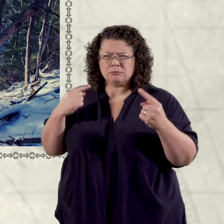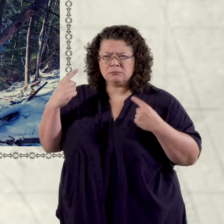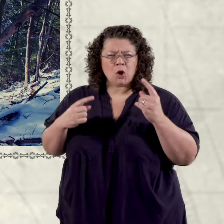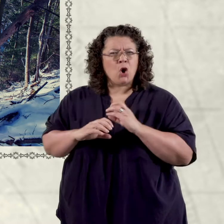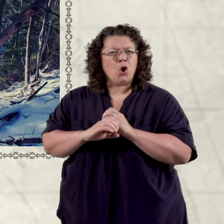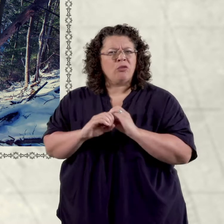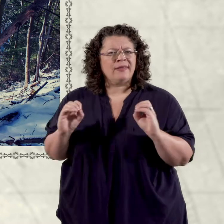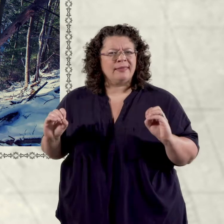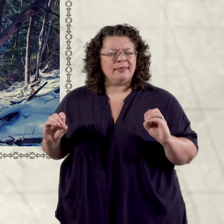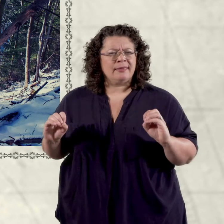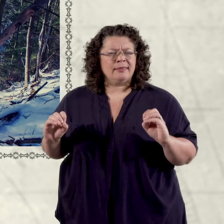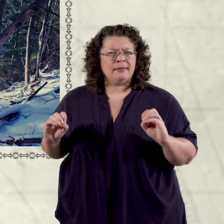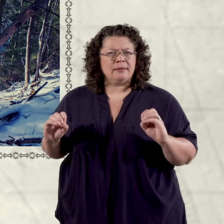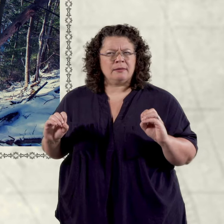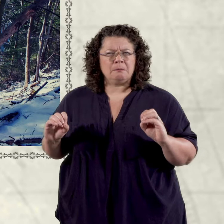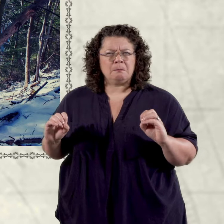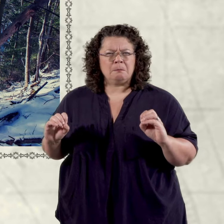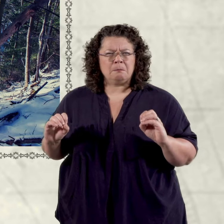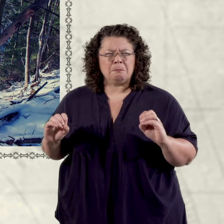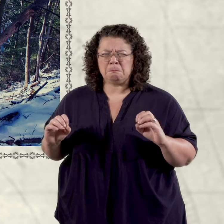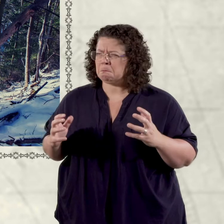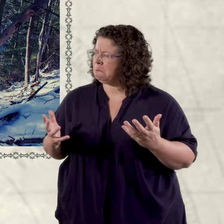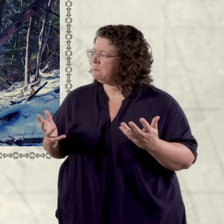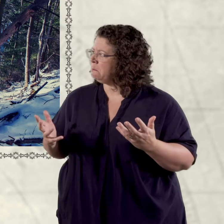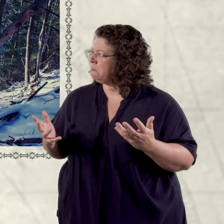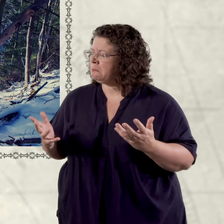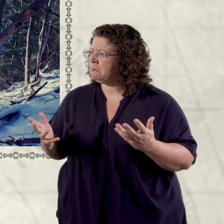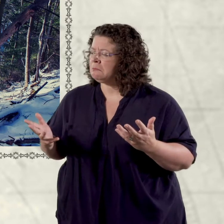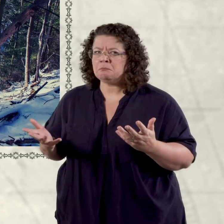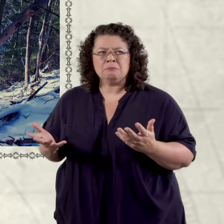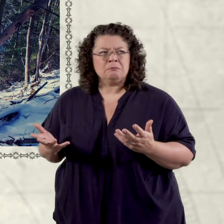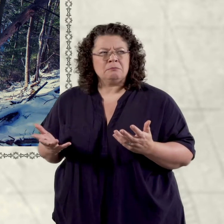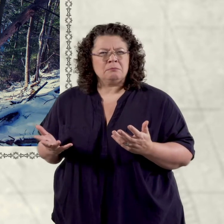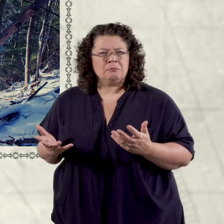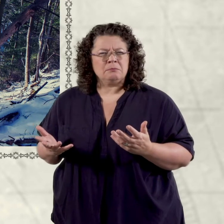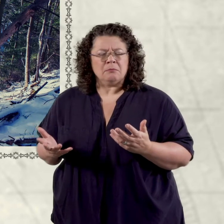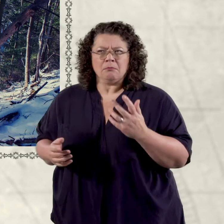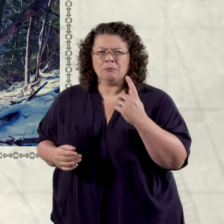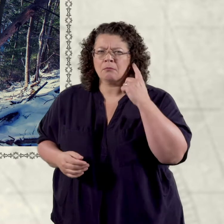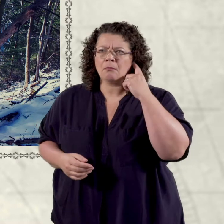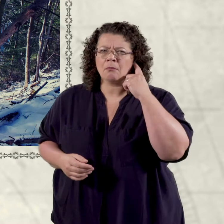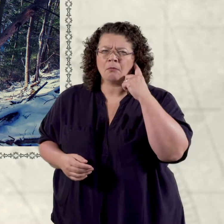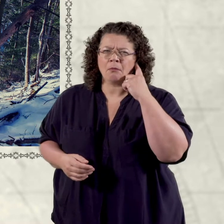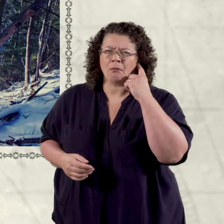Yna, yn y pellter, yn dawel ond yn glir. Sŵn sgrechian o bell.